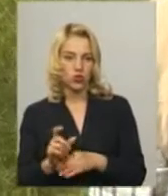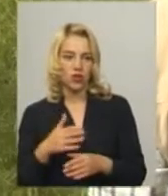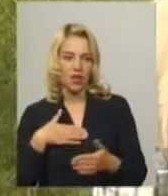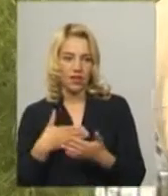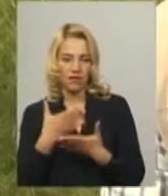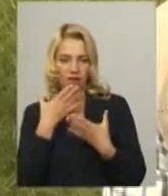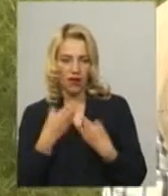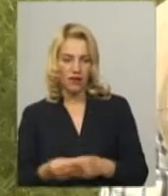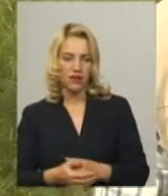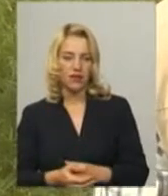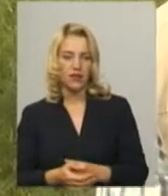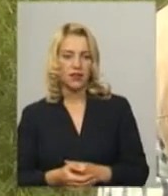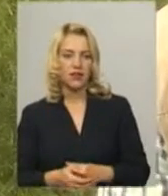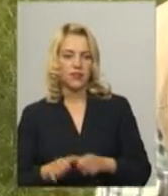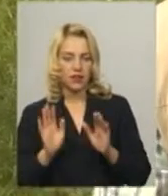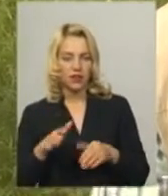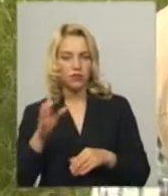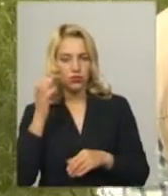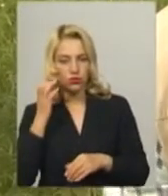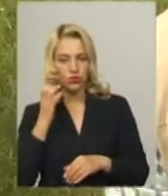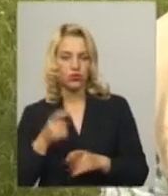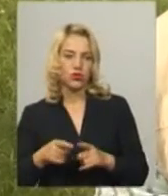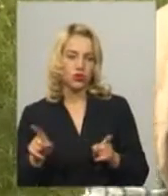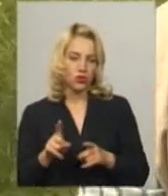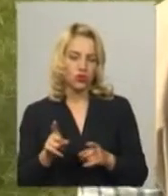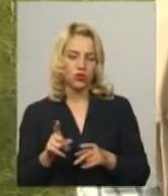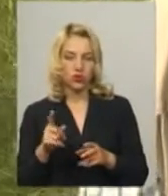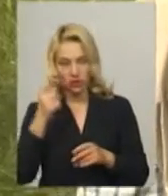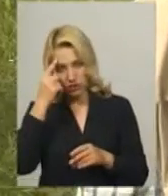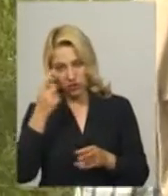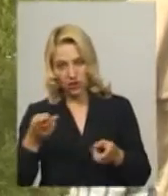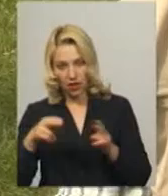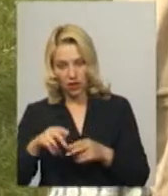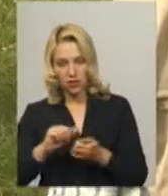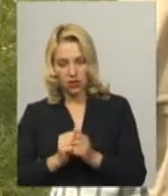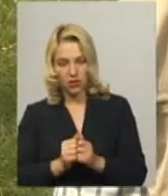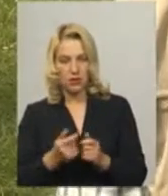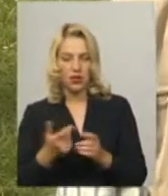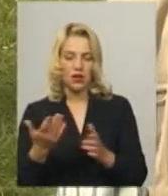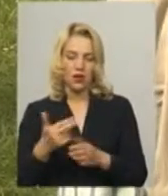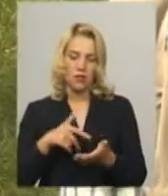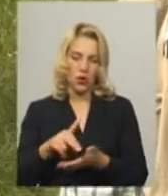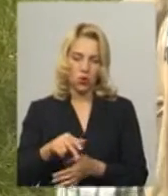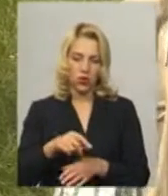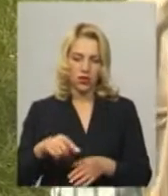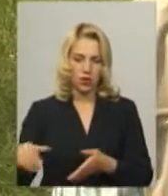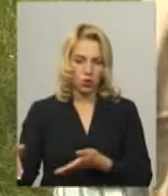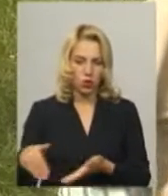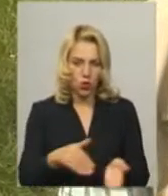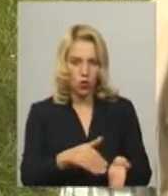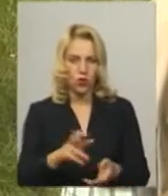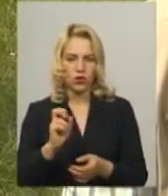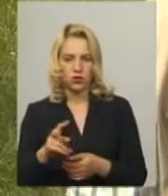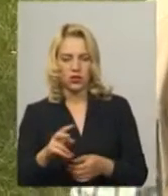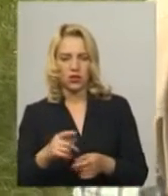ініціатива гарна. Хай вони послухають, вони що-небудь таке залишиться в них, як там вулицю переходити, чи можна їздити,